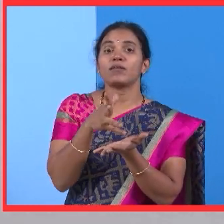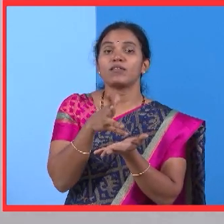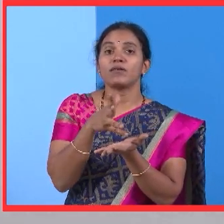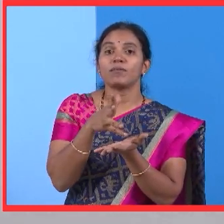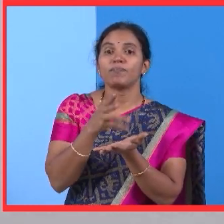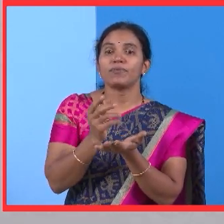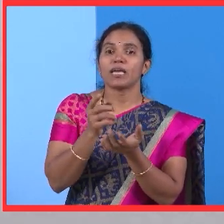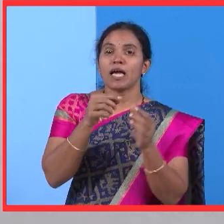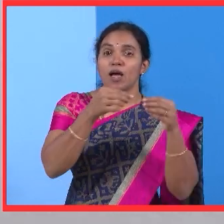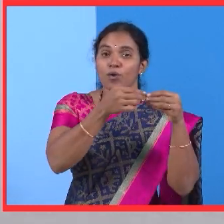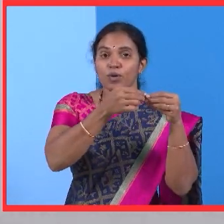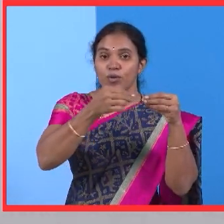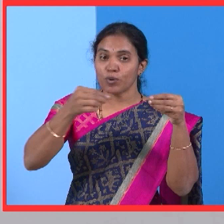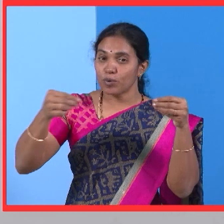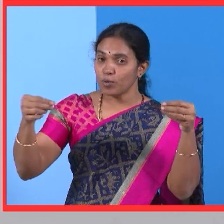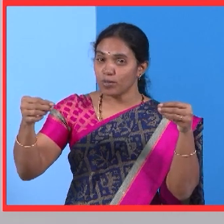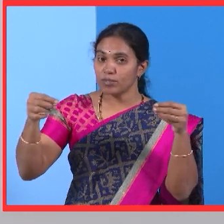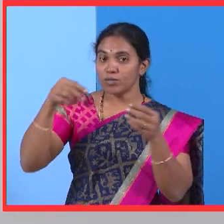இந்த கோட்டு துண்டுக்கு நடுவில் உள்ளதால்